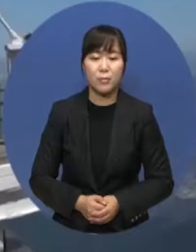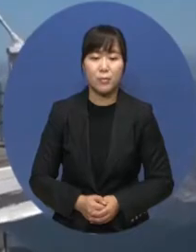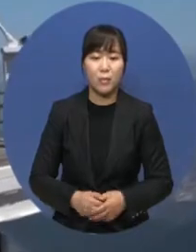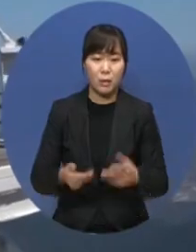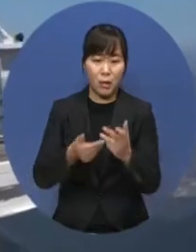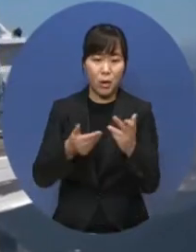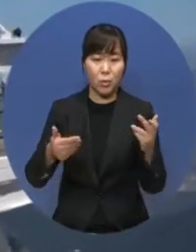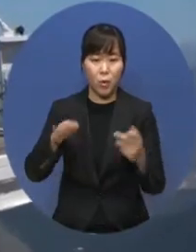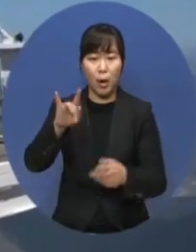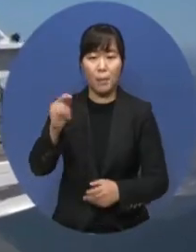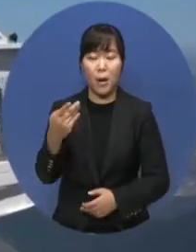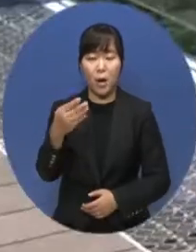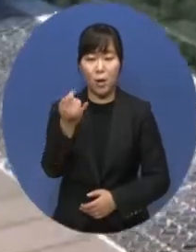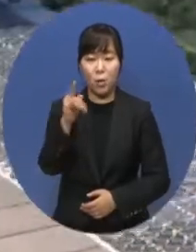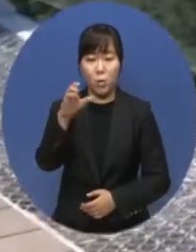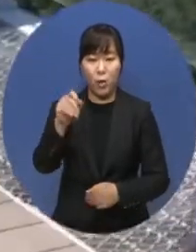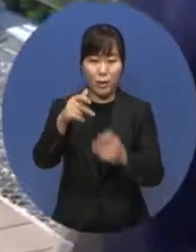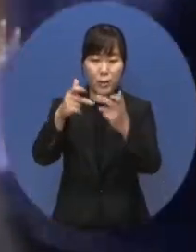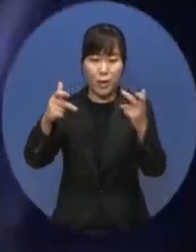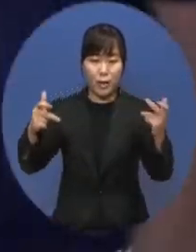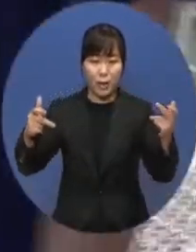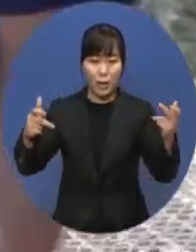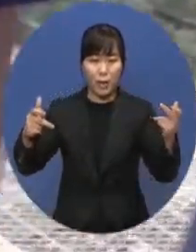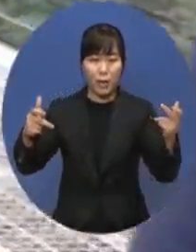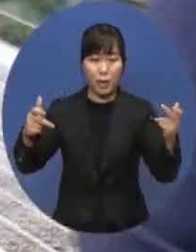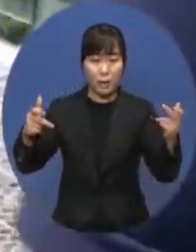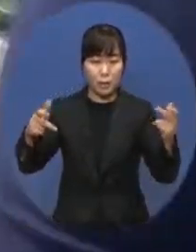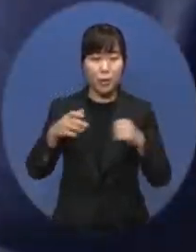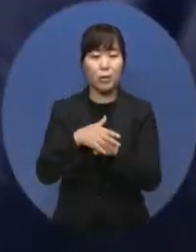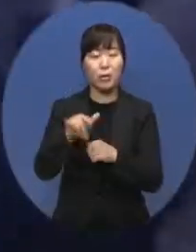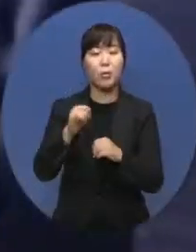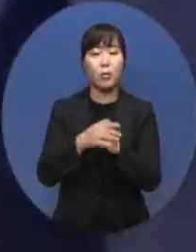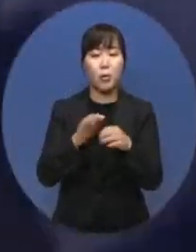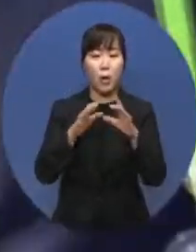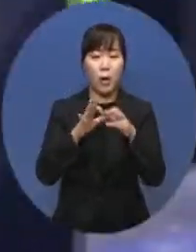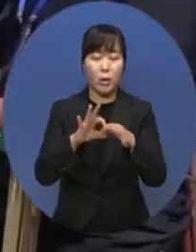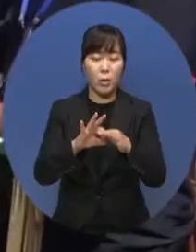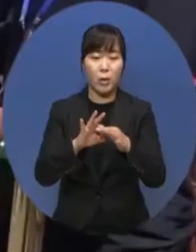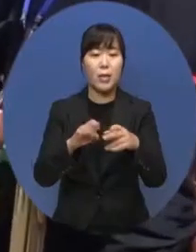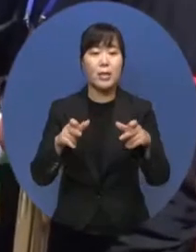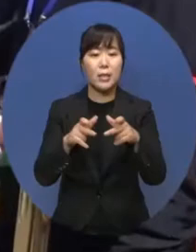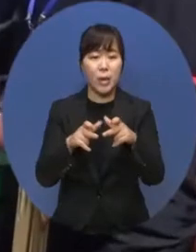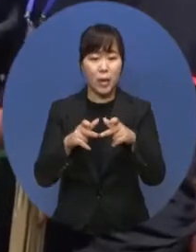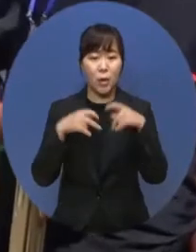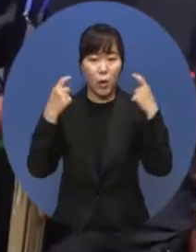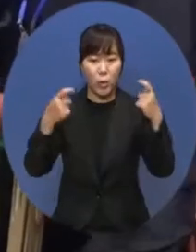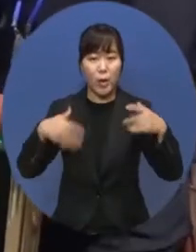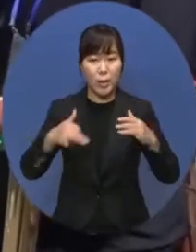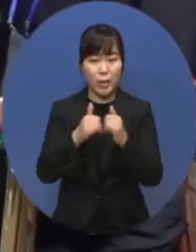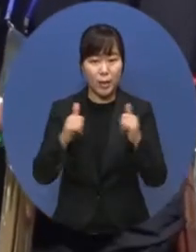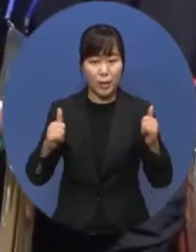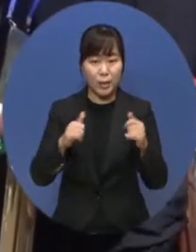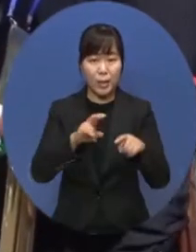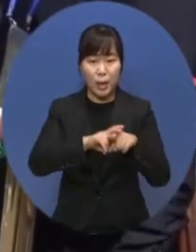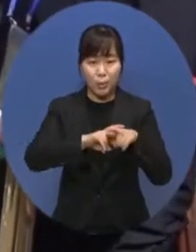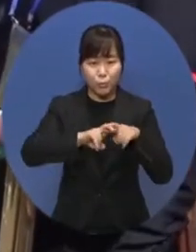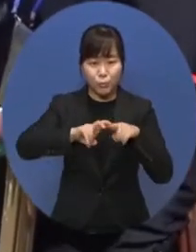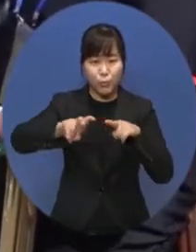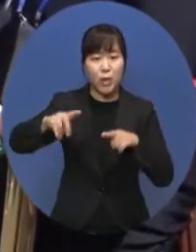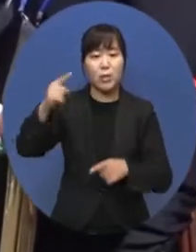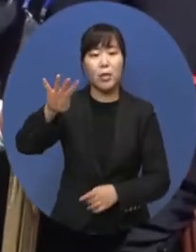강원도 바람산지 스카이워크 개장식에 초대된 장애인 등 관광 약자들은 케이블카를 타고